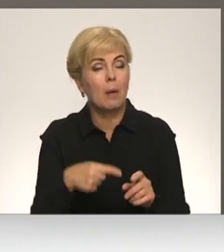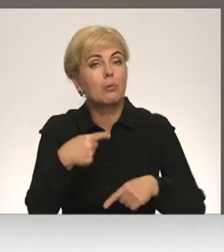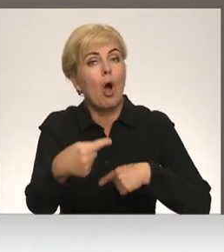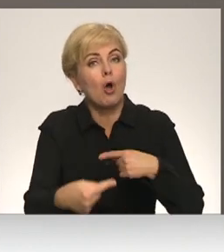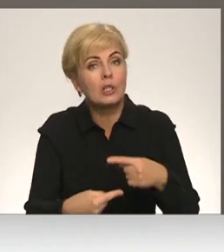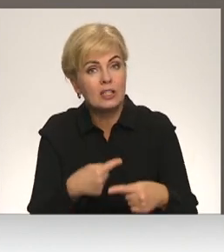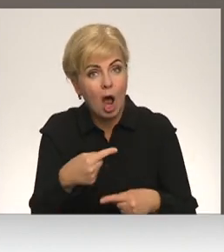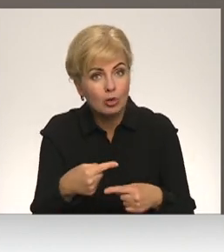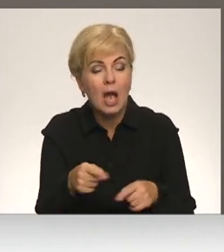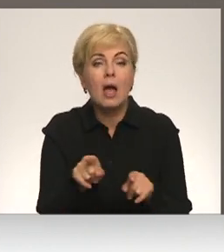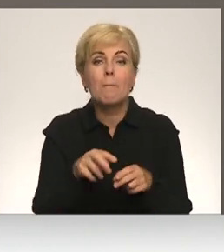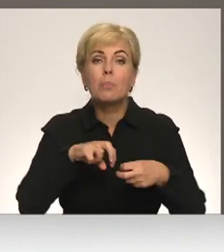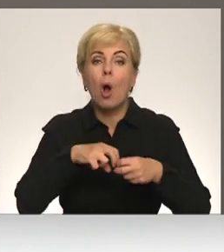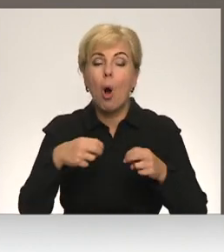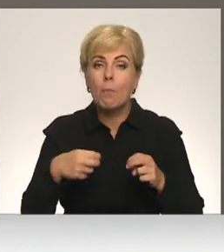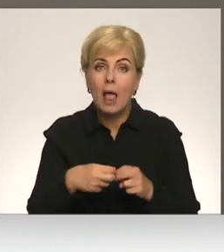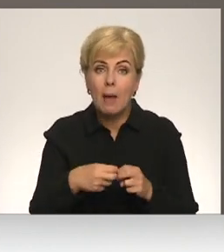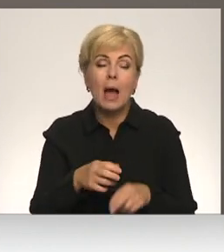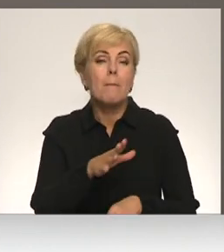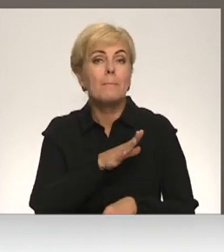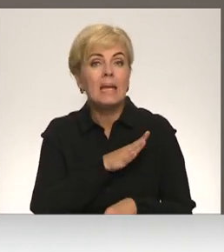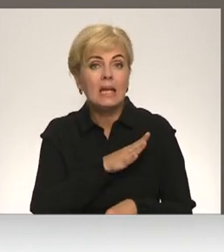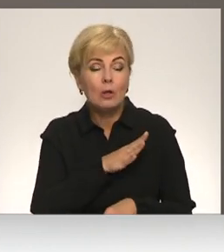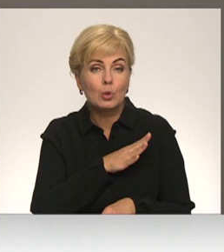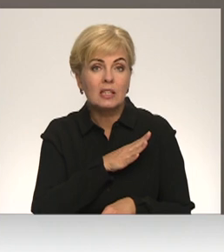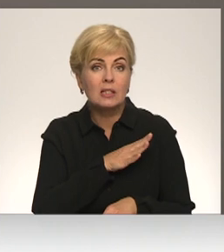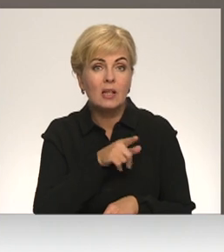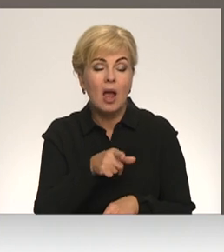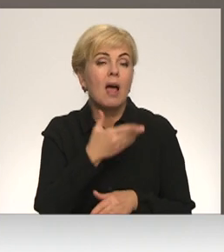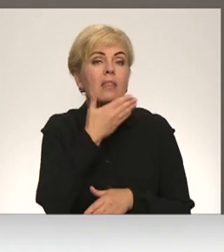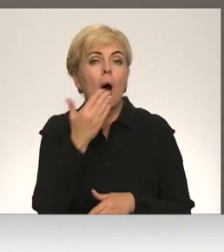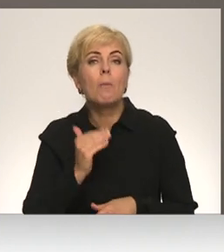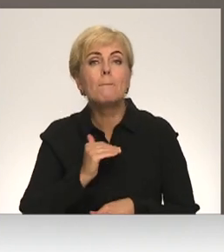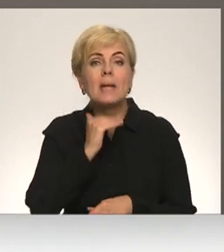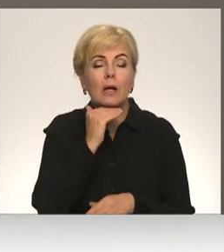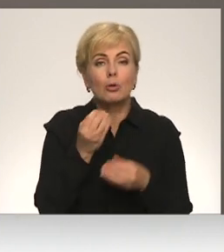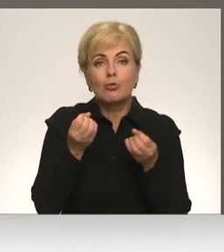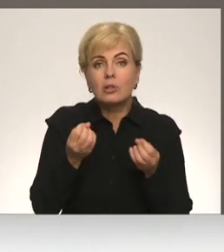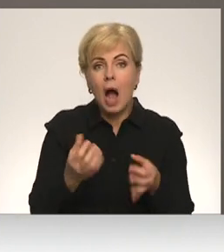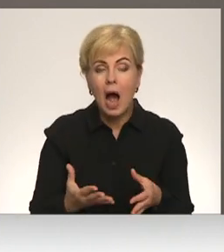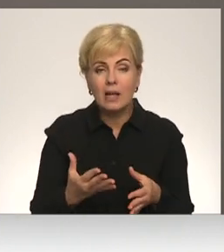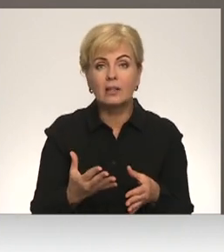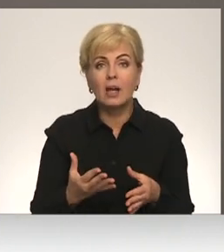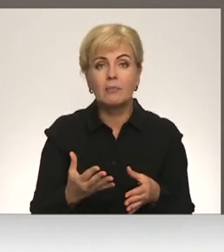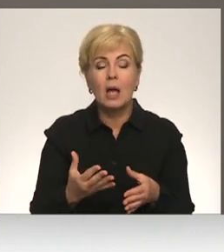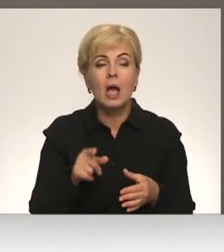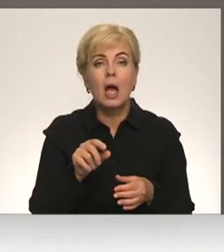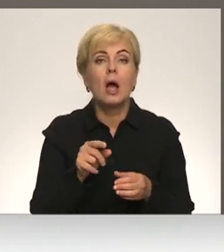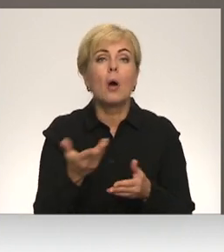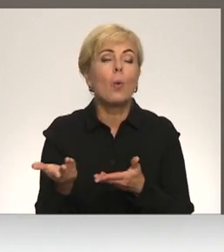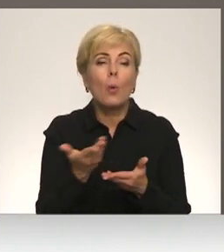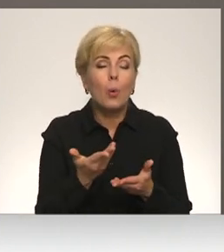process. Tā problēma ir bijusi tā, ka nav pietiekoši skaidri norobežots tas, kur